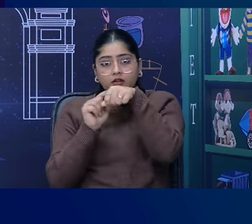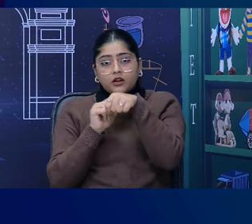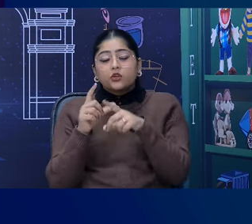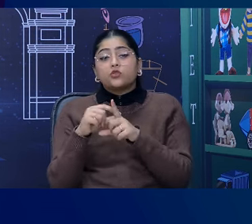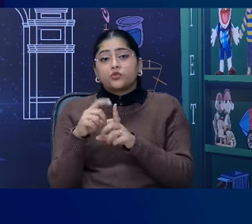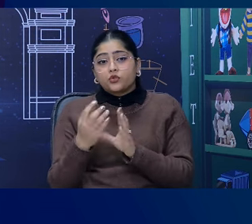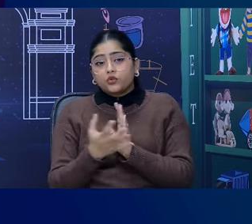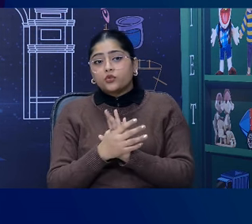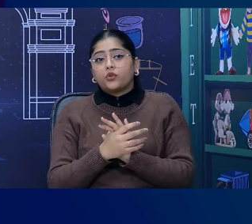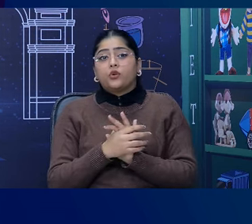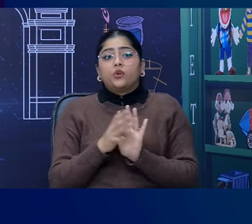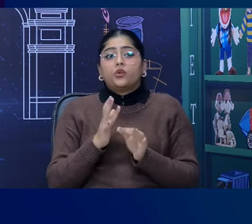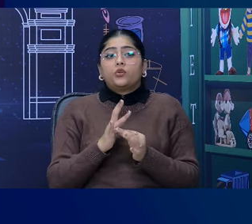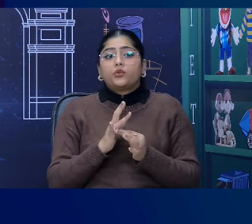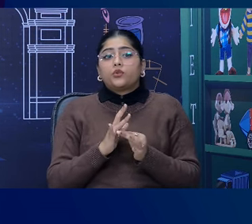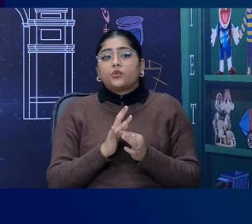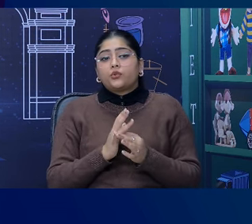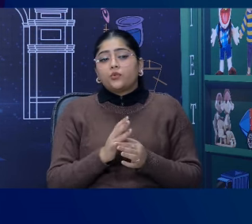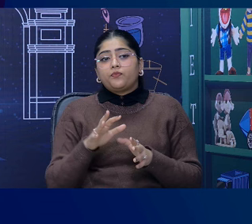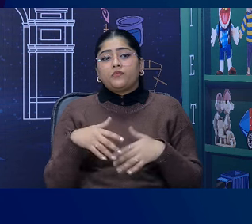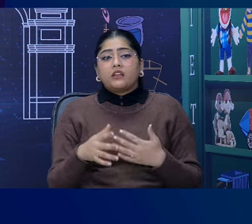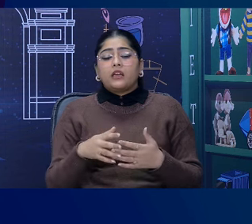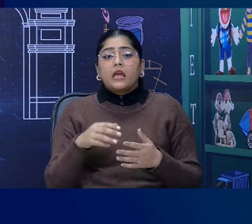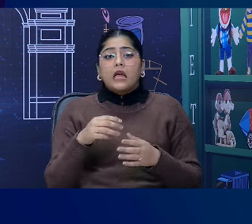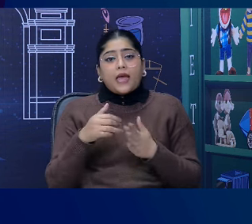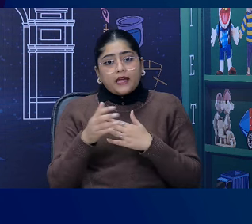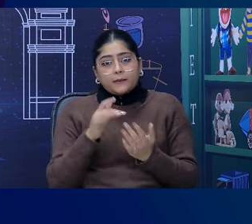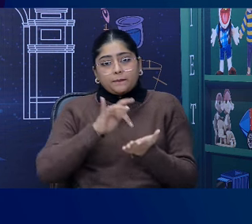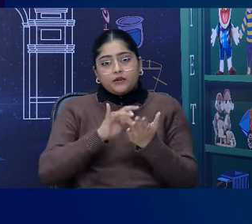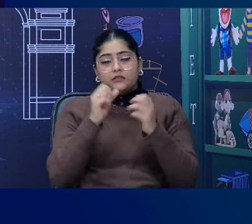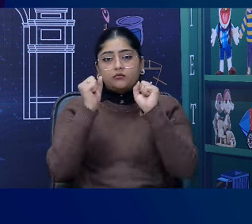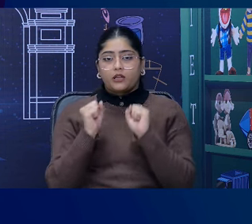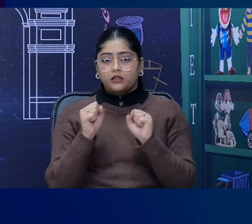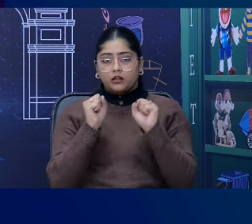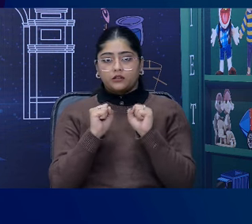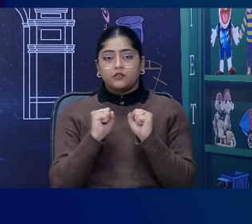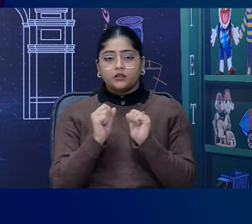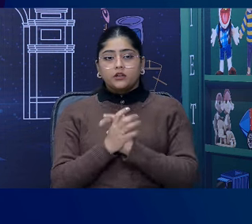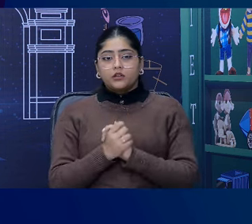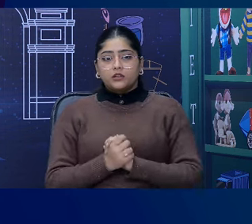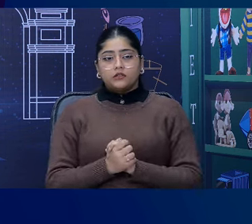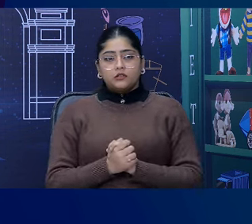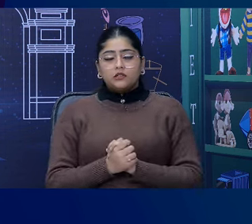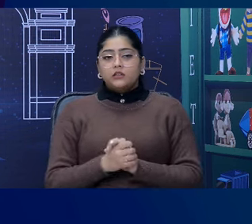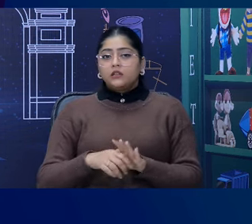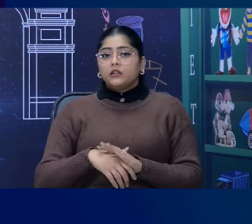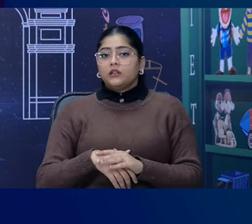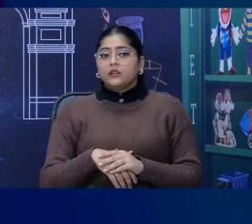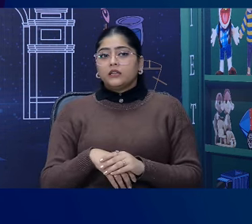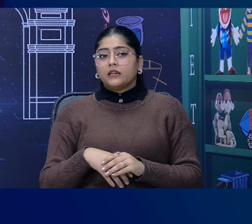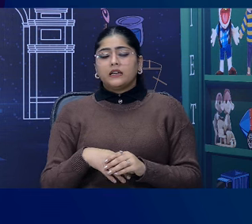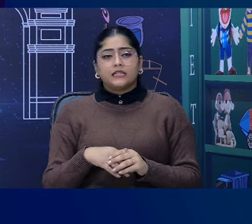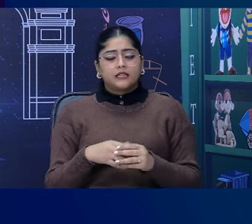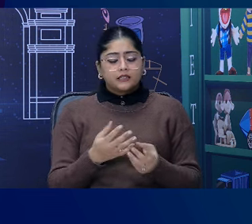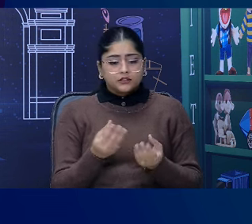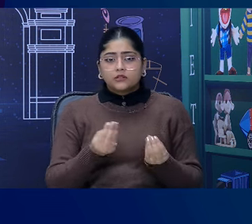हैं रेस्टस है एक जगह आप आराम से बैठ नहीं पा रहे हैं घबराहट है चीजों को छेड़ रहे हैं फिजटिंग जिसको हम बोलते हैं कि कभी